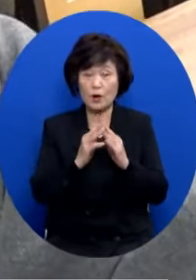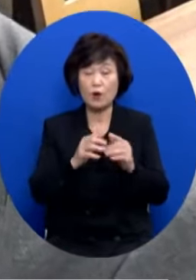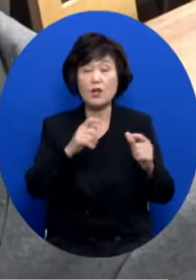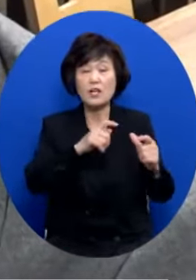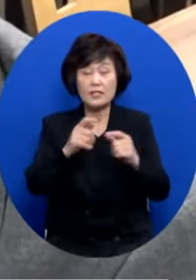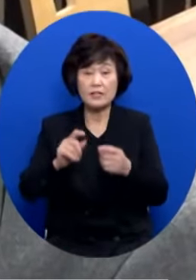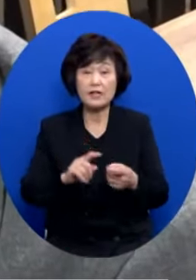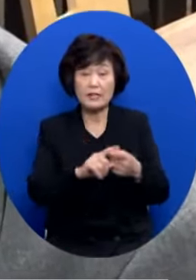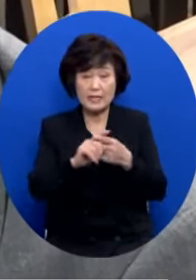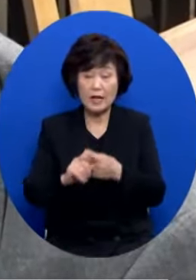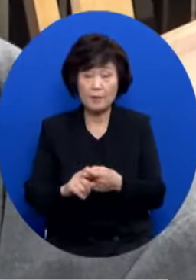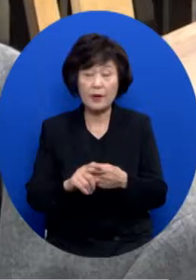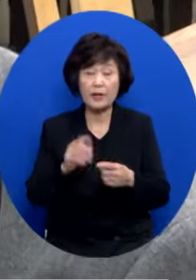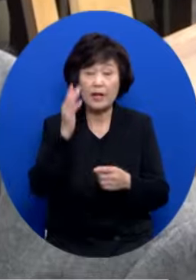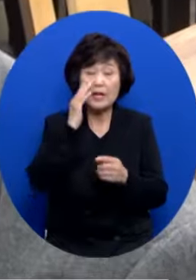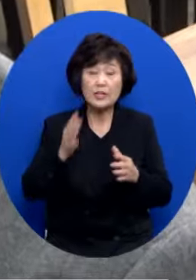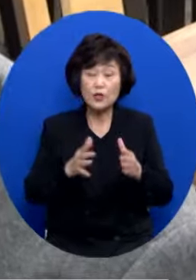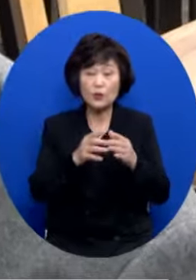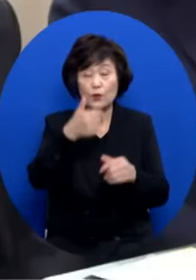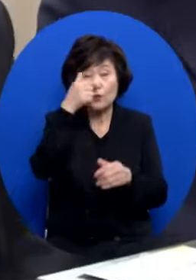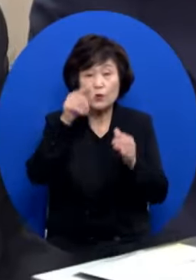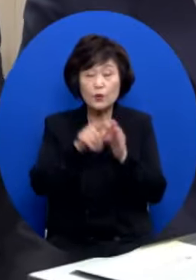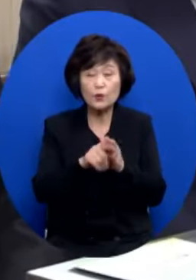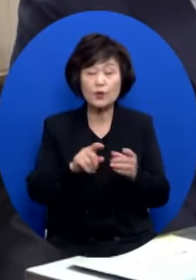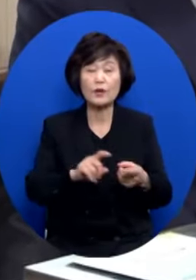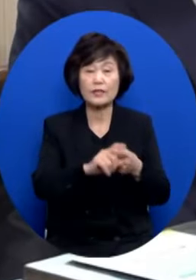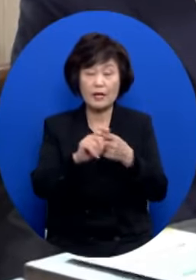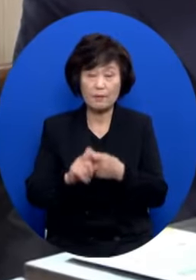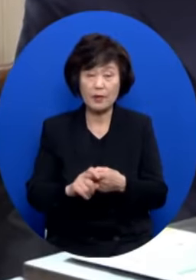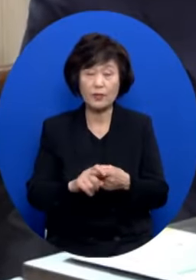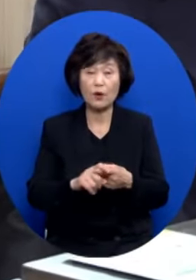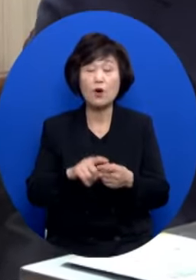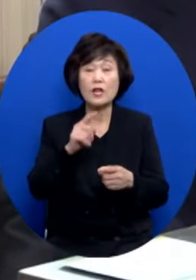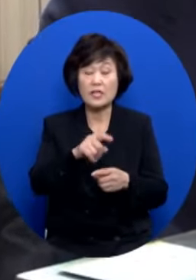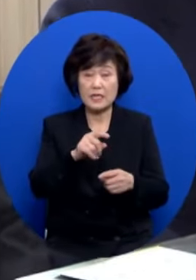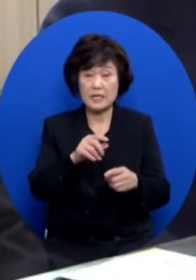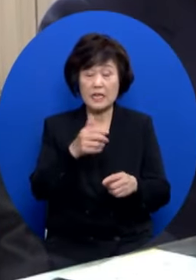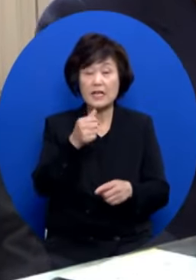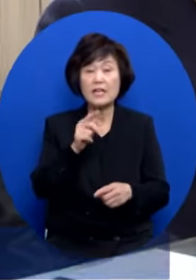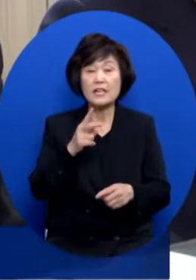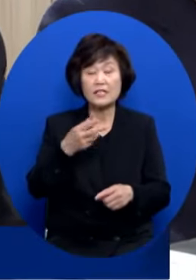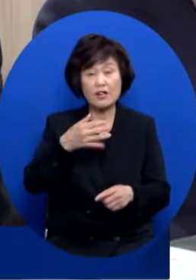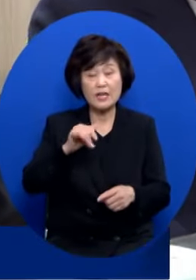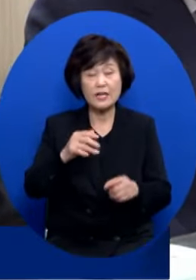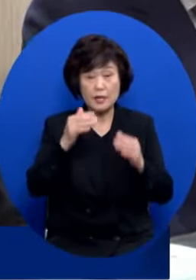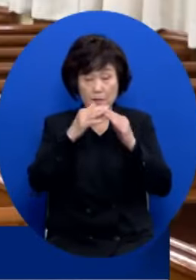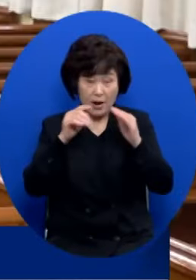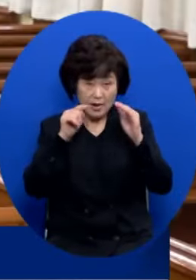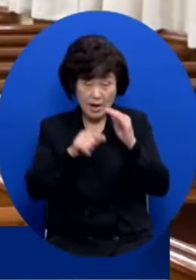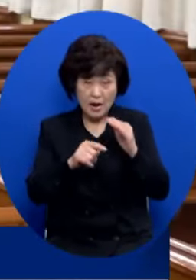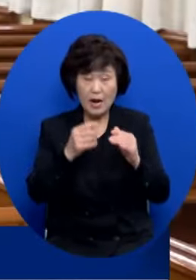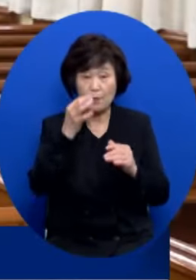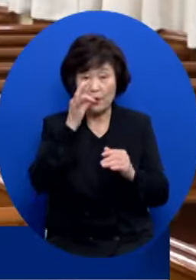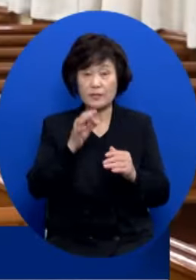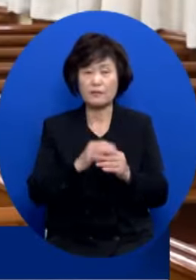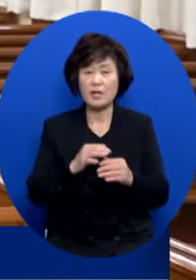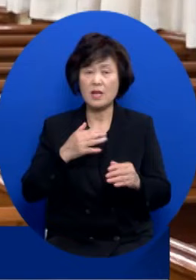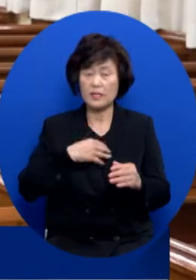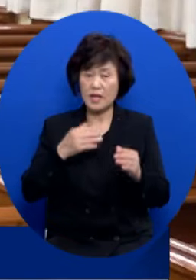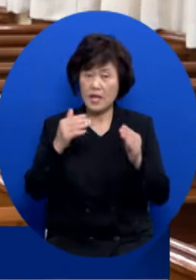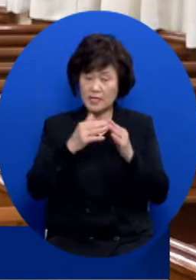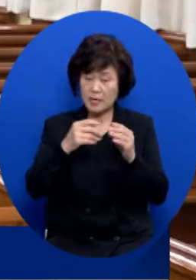연합체인 청도 마을을 했 우리 집 앞에서 내 옆집에 이단이 없다고 해가지고 없는게